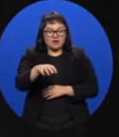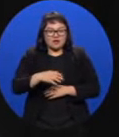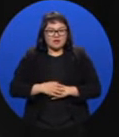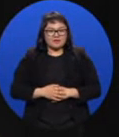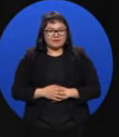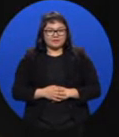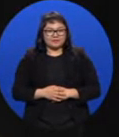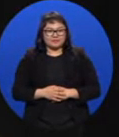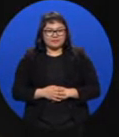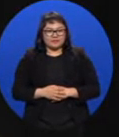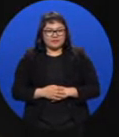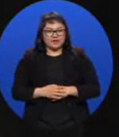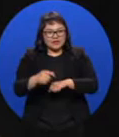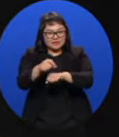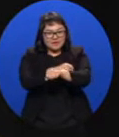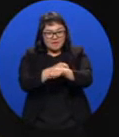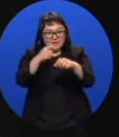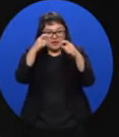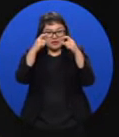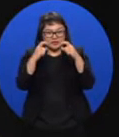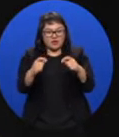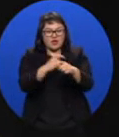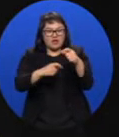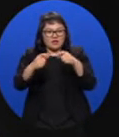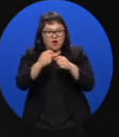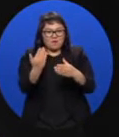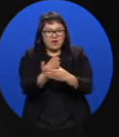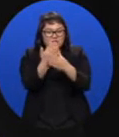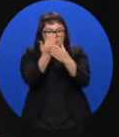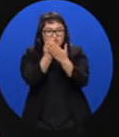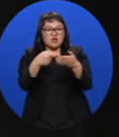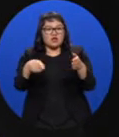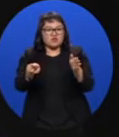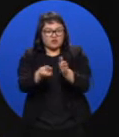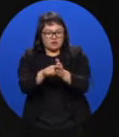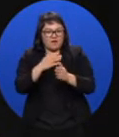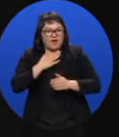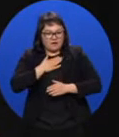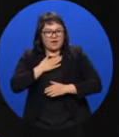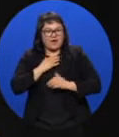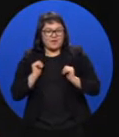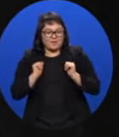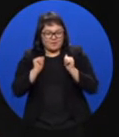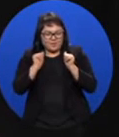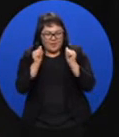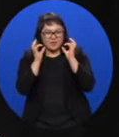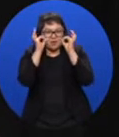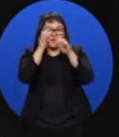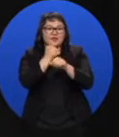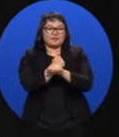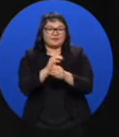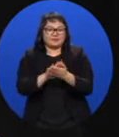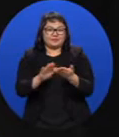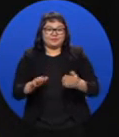이제 특혜 지역으로 더욱 발전돼 나갈 수 있도록 제가 최선을 다해서 노력을 하겠습니다.